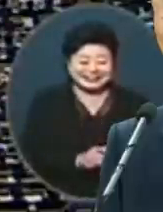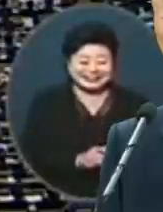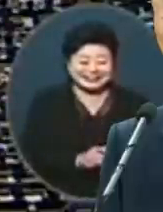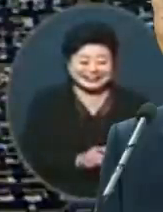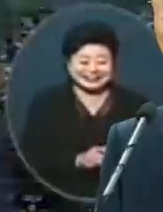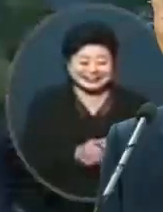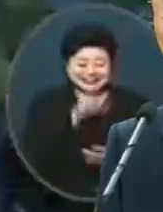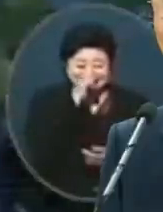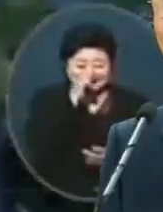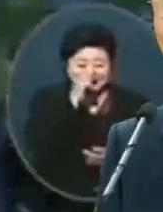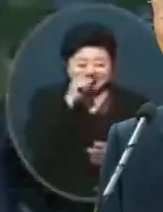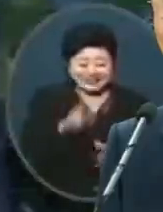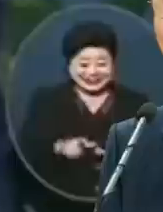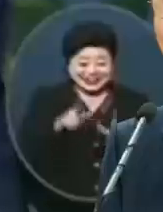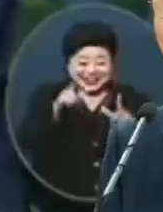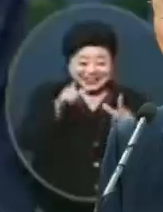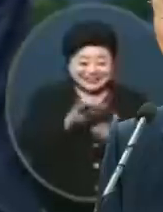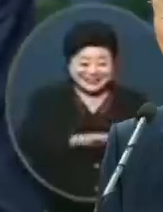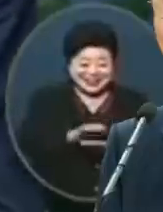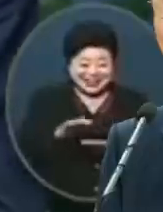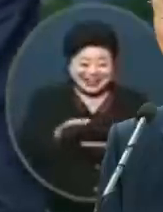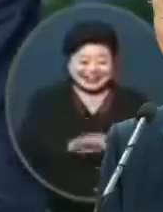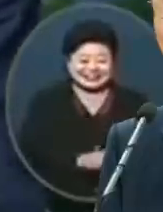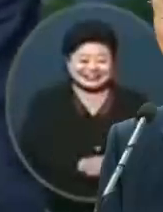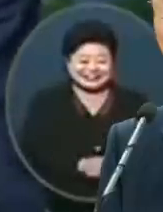오늘도 좋은 날입니다.